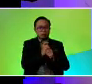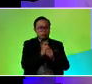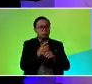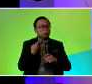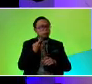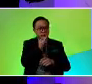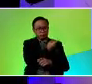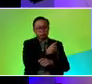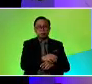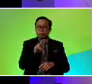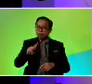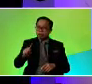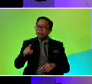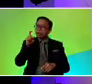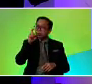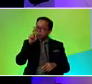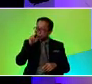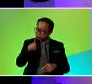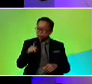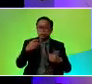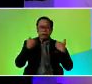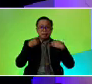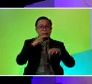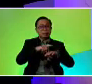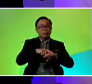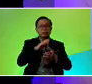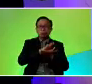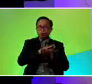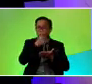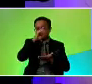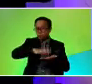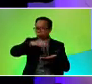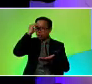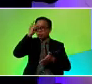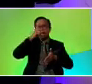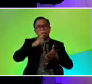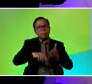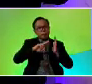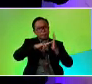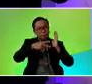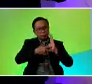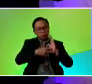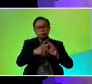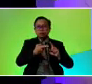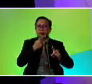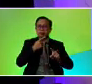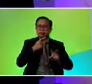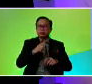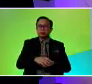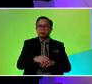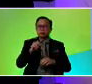Ivan juga cekat tadi kanak-kanak perlu berada di sekolah Oke belajar dan juga kene tahu apakah maksud ya dari segi